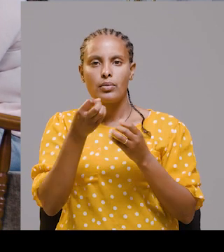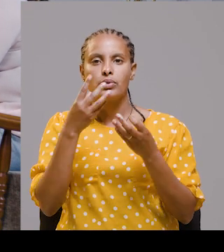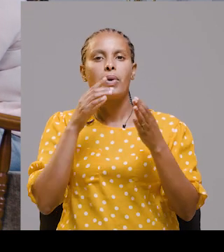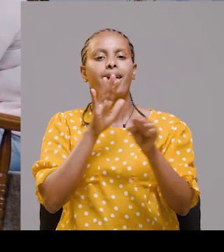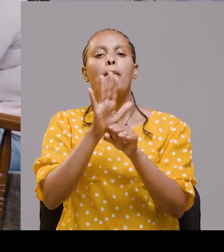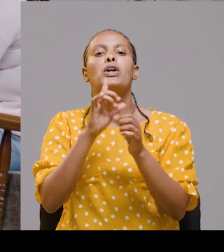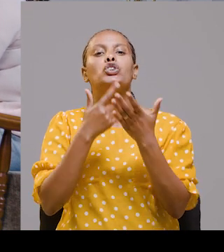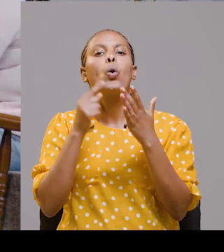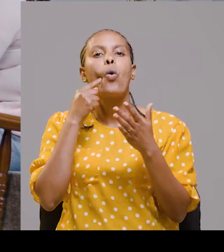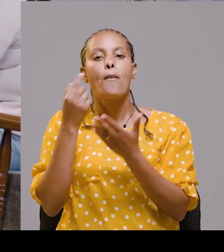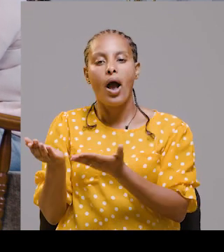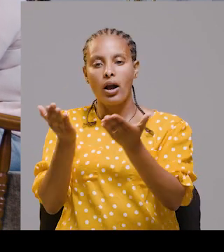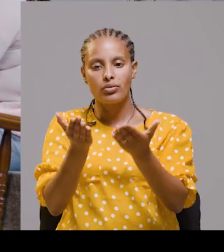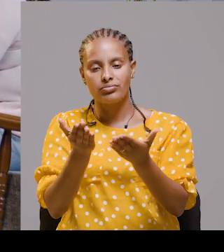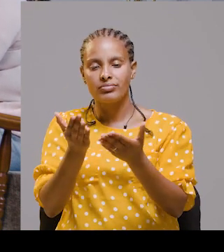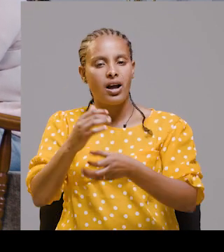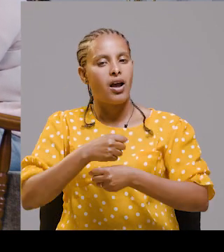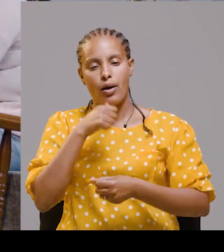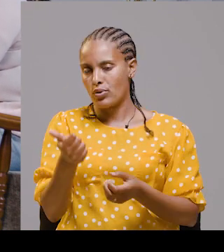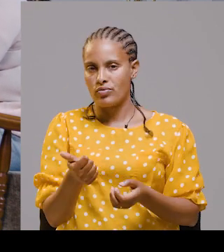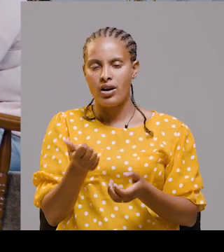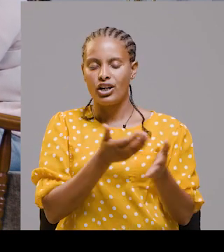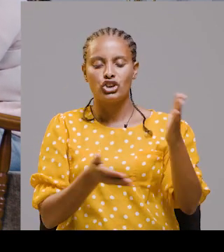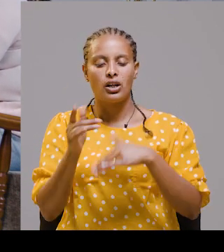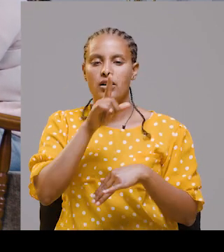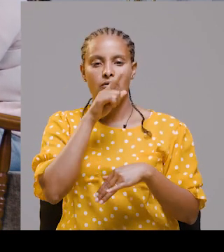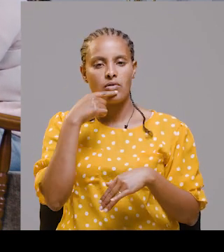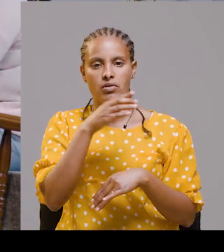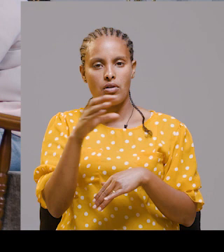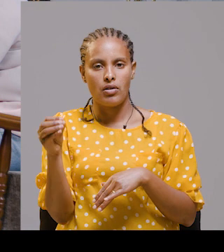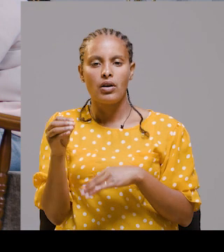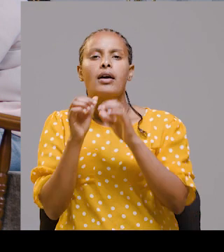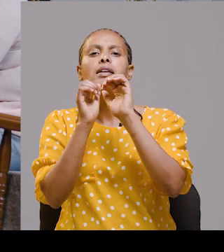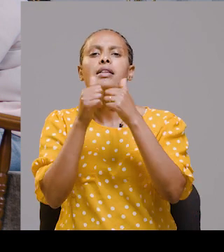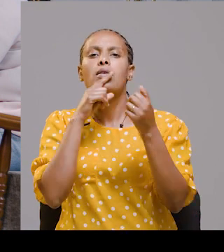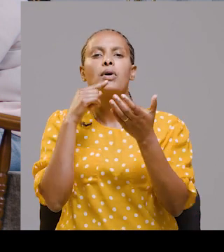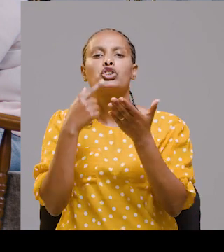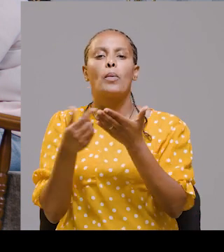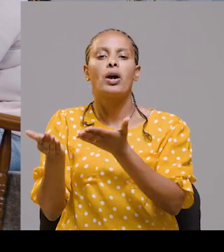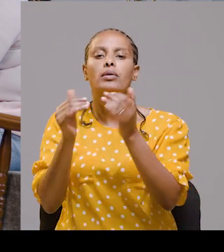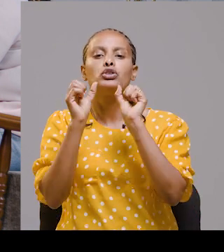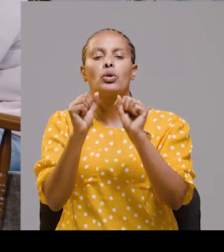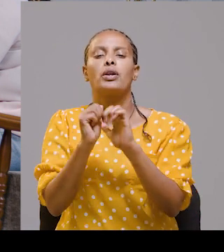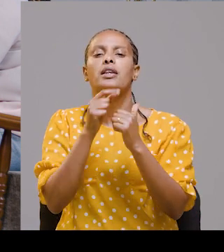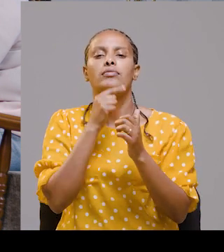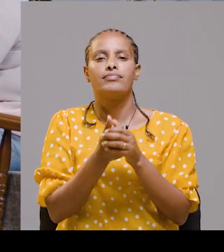መረጃ እንዲያቀርቡ የሚገደዳሉ። ጀስት ላይክ በጣም አስቸጋሪ ሆነና እንዲሁም እንዴት አድርጎ ነው መረጃ መቅረብ